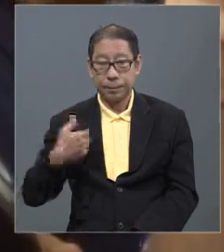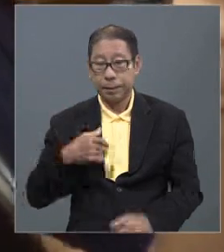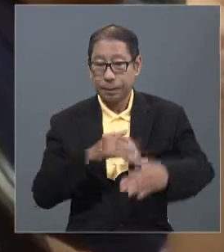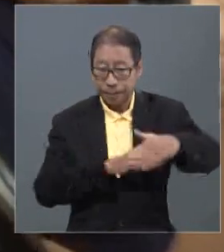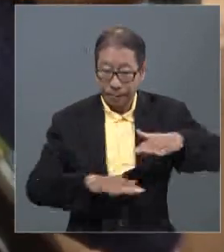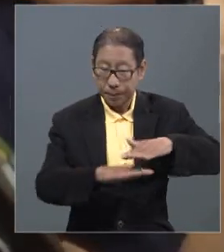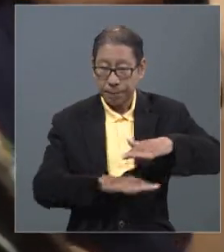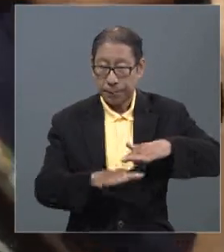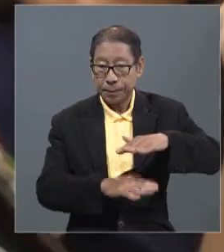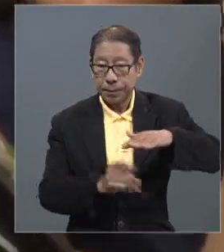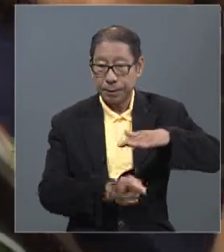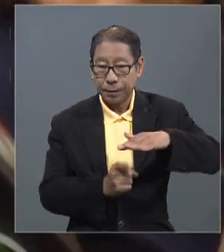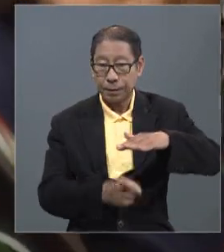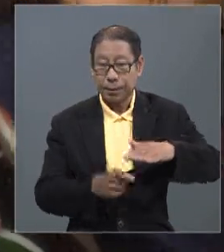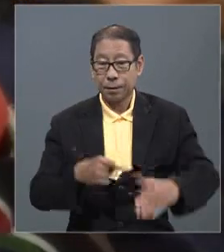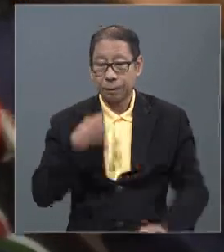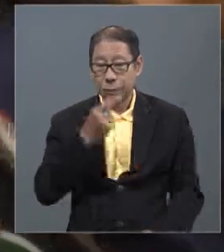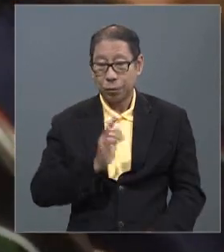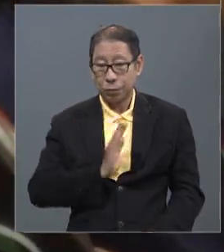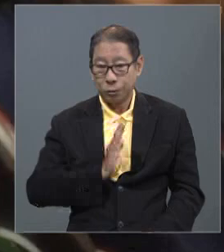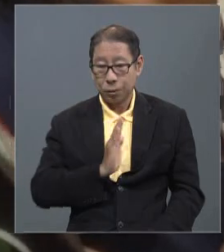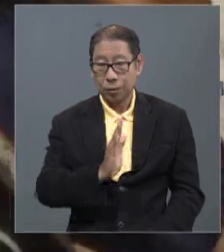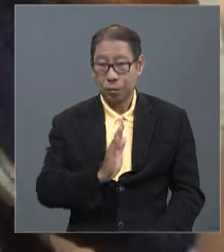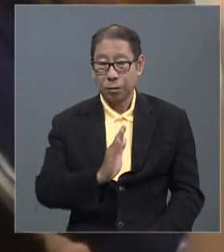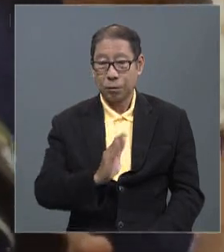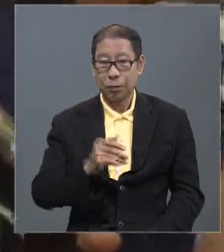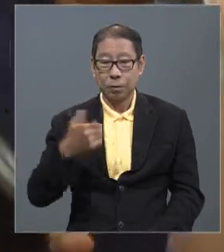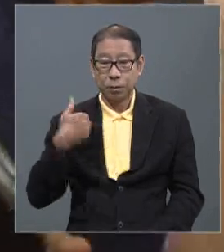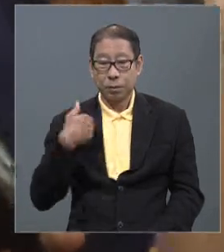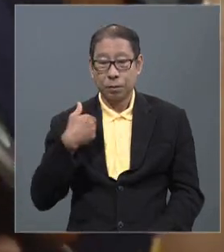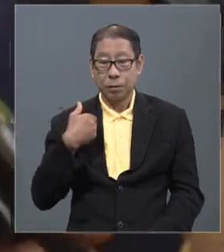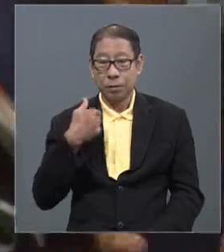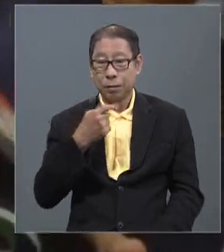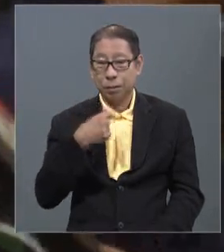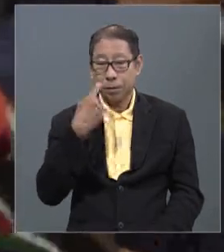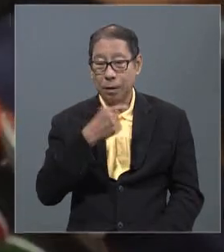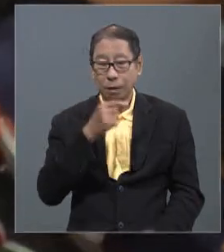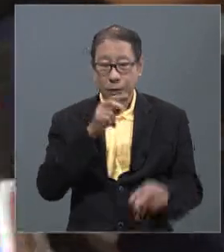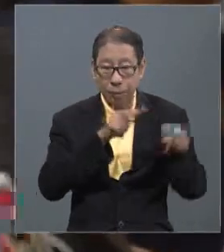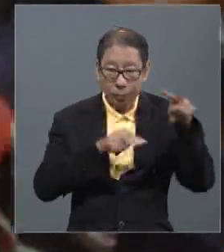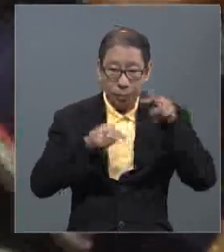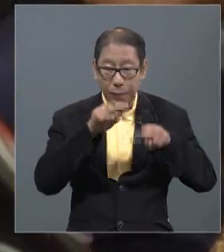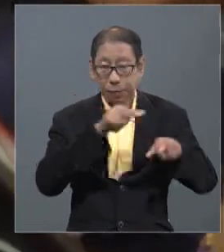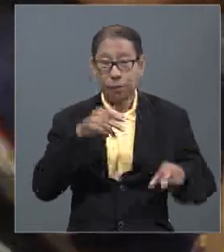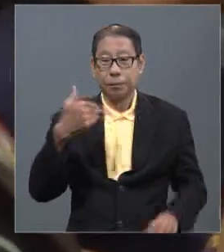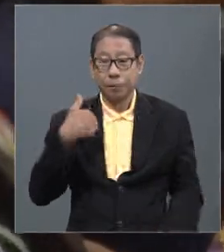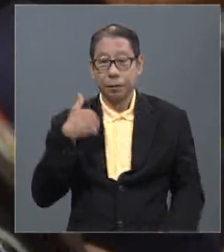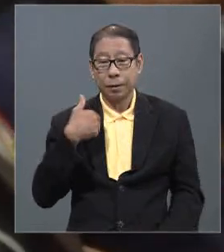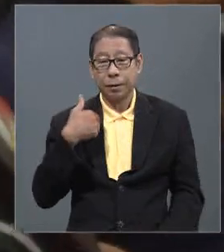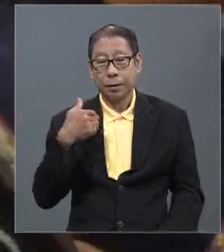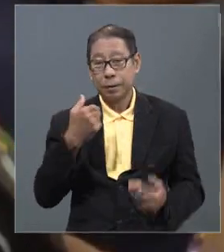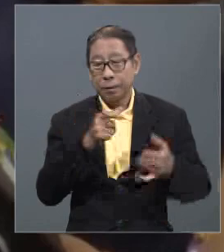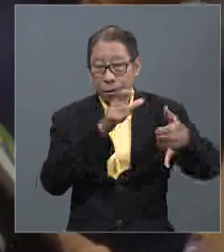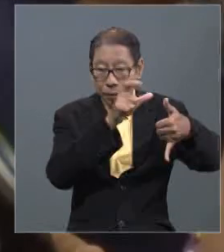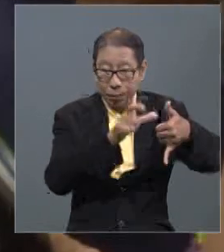ริงก็ต้องพูดตรงๆว่ามีใครหยิบออกมาดูไหมมีใครหยิบออกมาพิจารณาไหมนะครับในเรื่องพฤติก